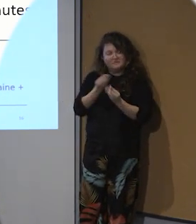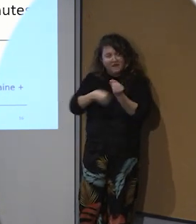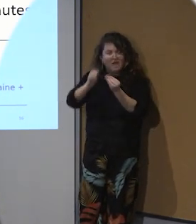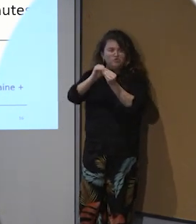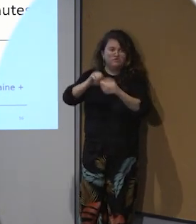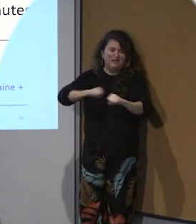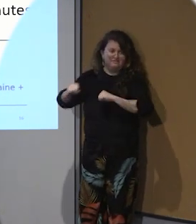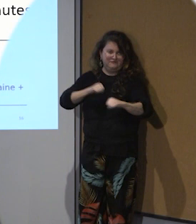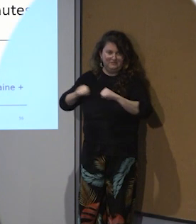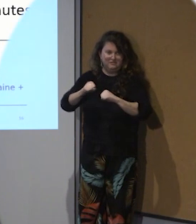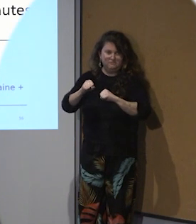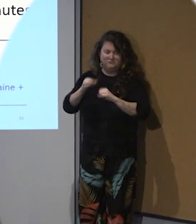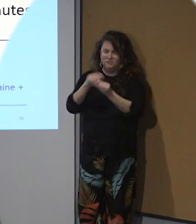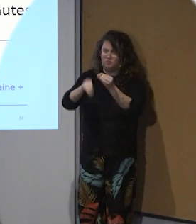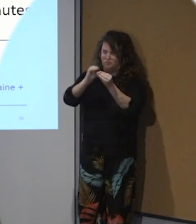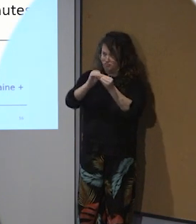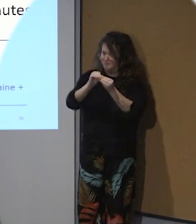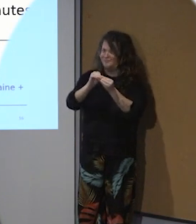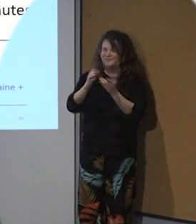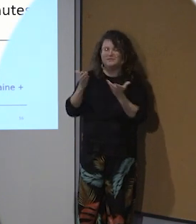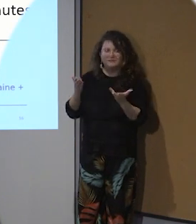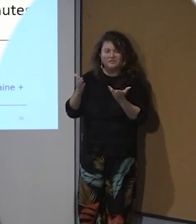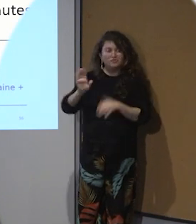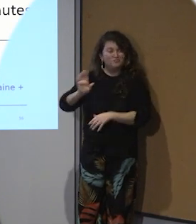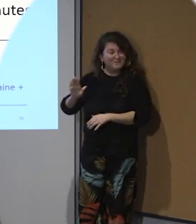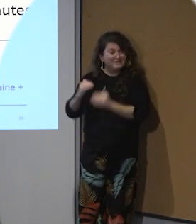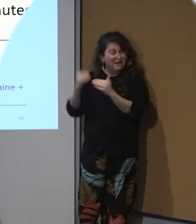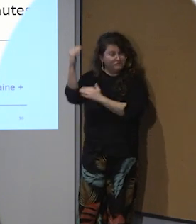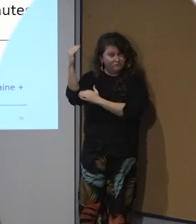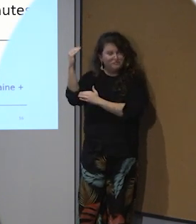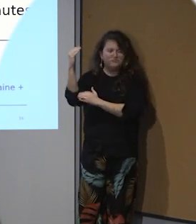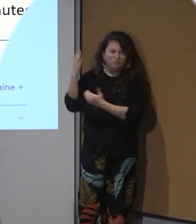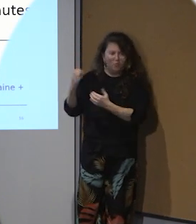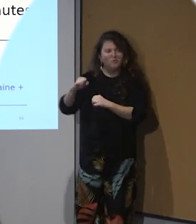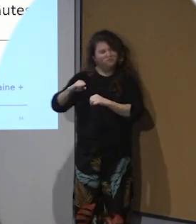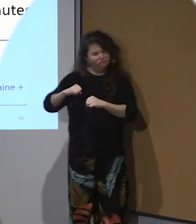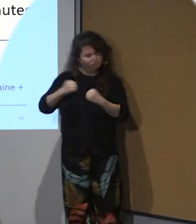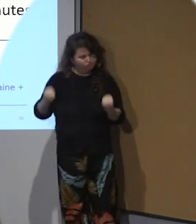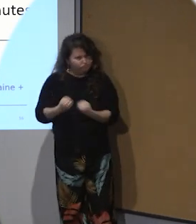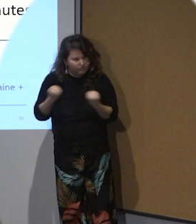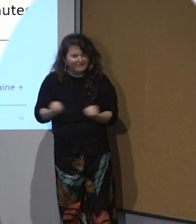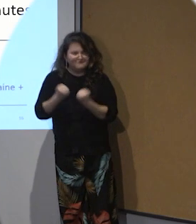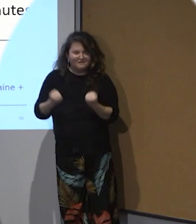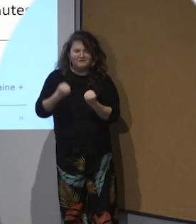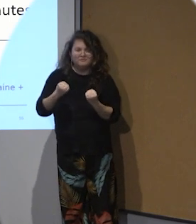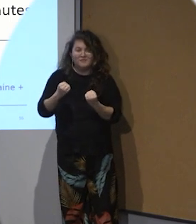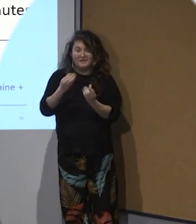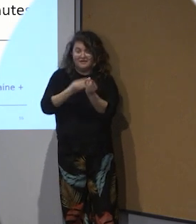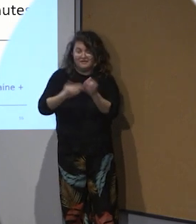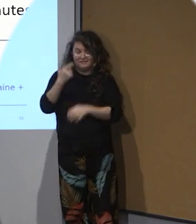Donc, les recommandations également chez l'adulte, en plus de cette activité d'endurance, sont le renforcement musculaire qu'il faut envisager 2 fois par